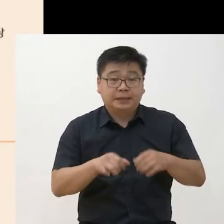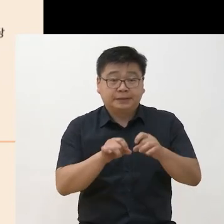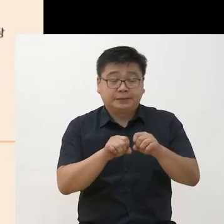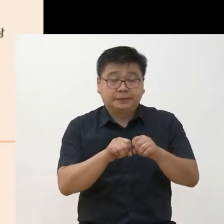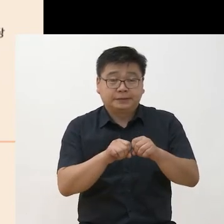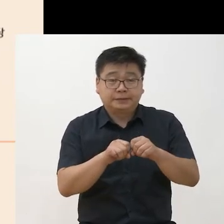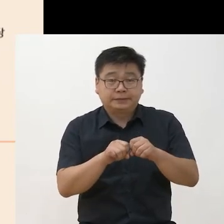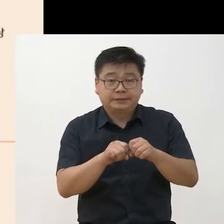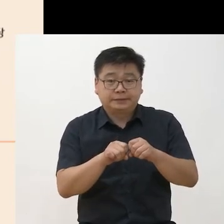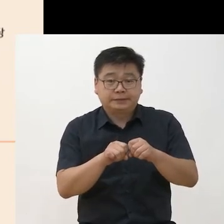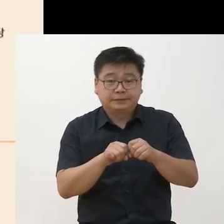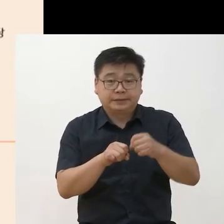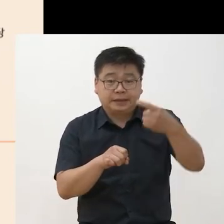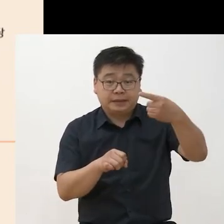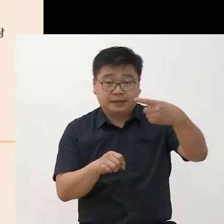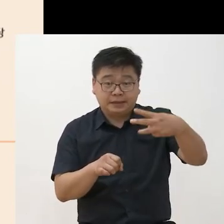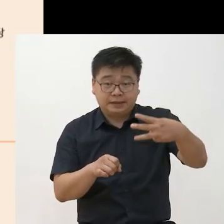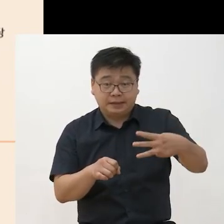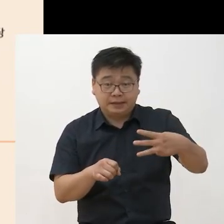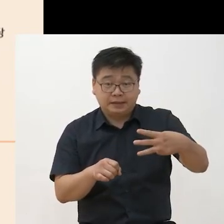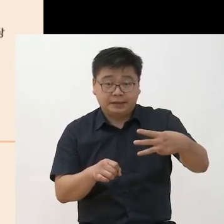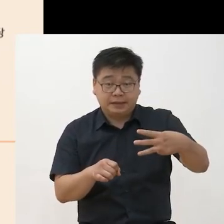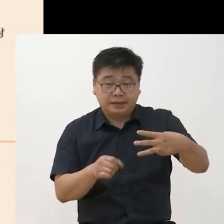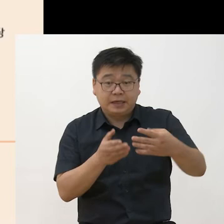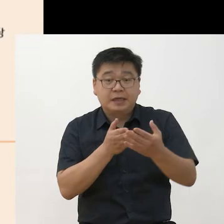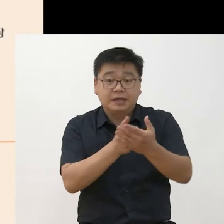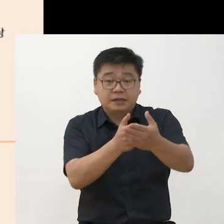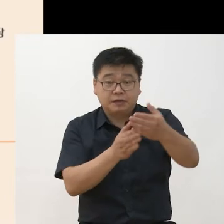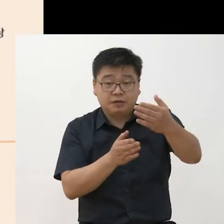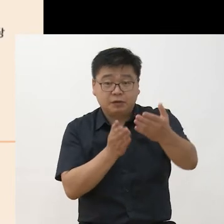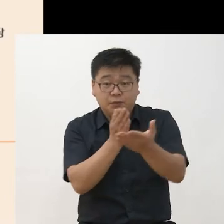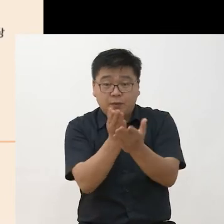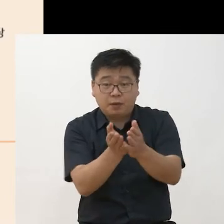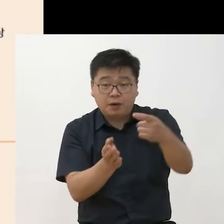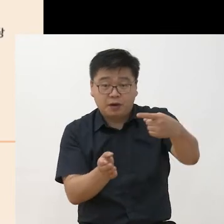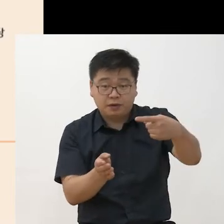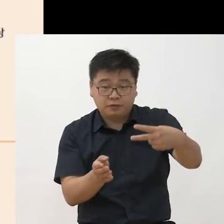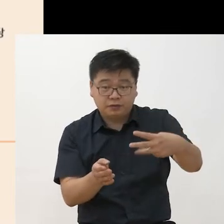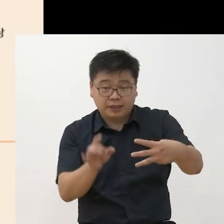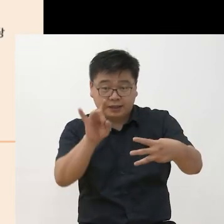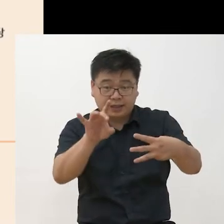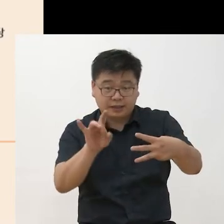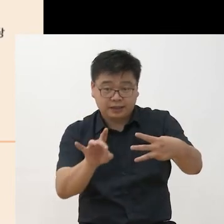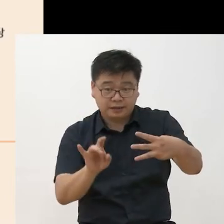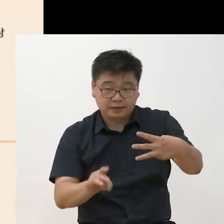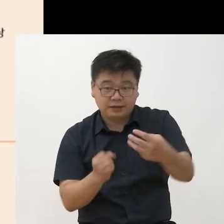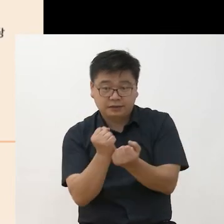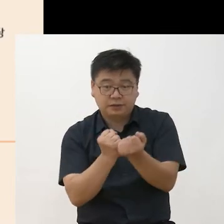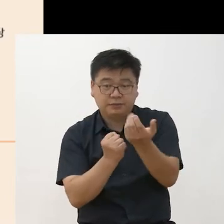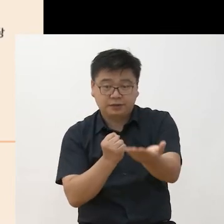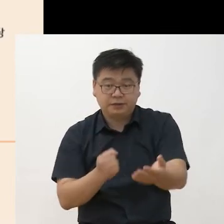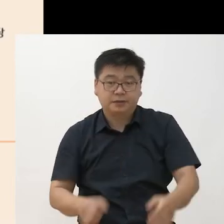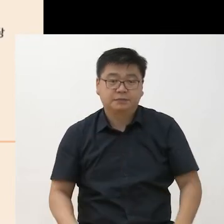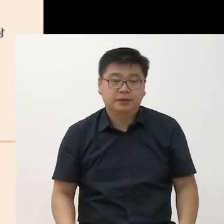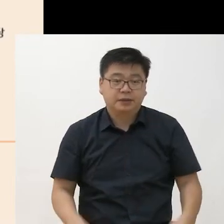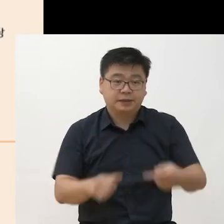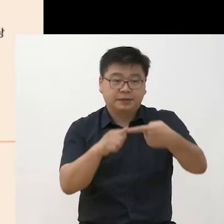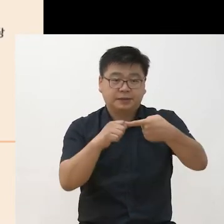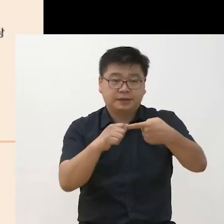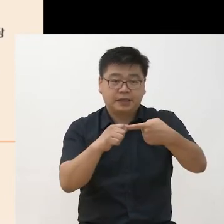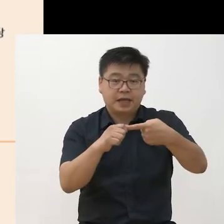이제부터는 3개 신청 유형별로 설명을 드리도록 하겠습니다.